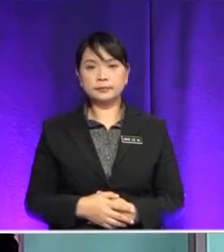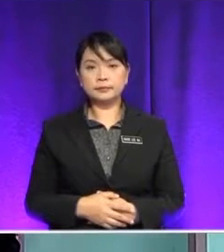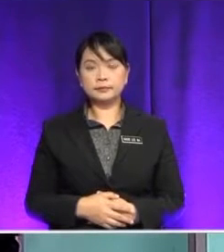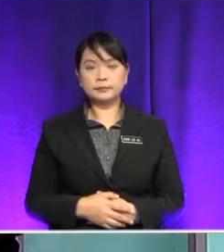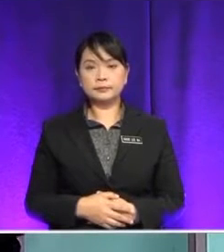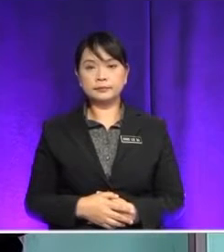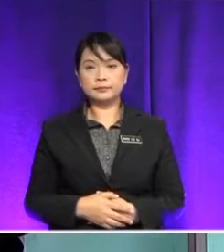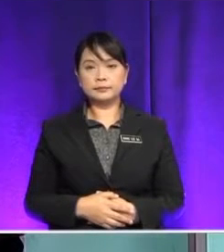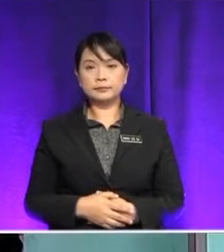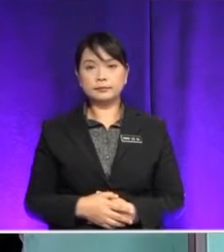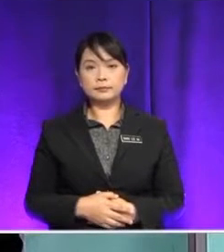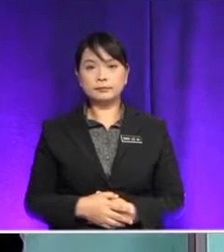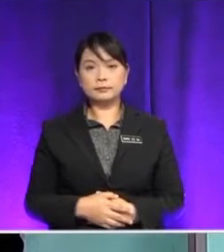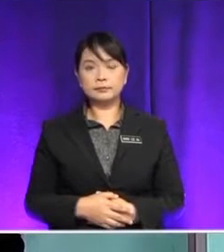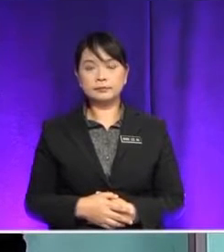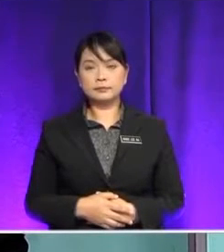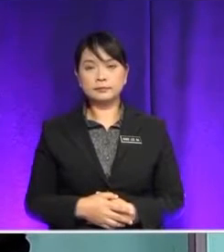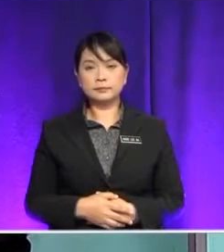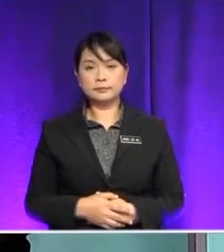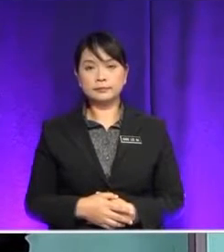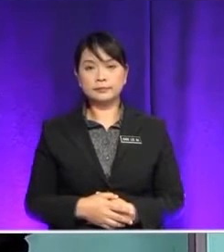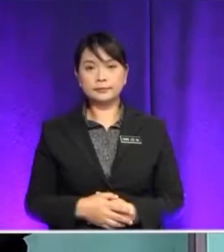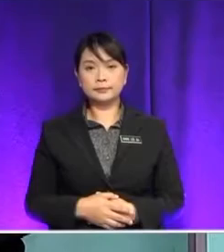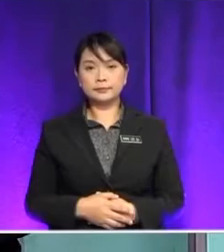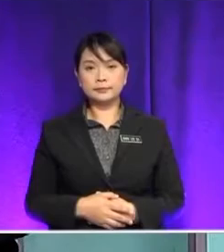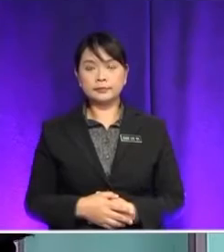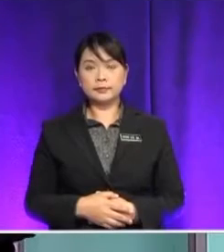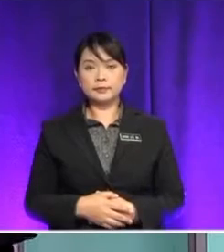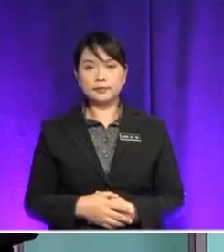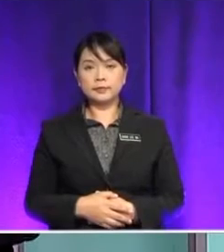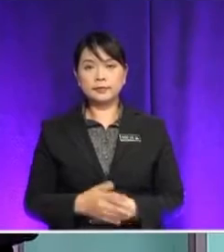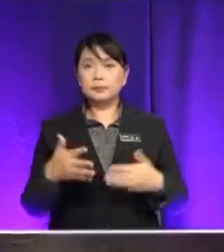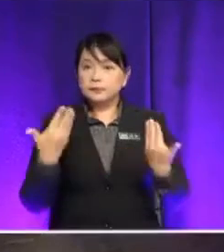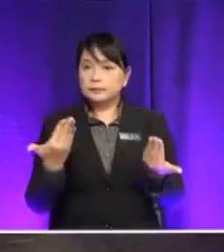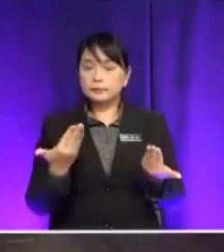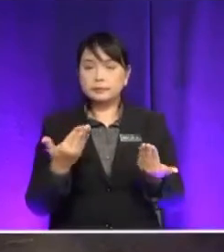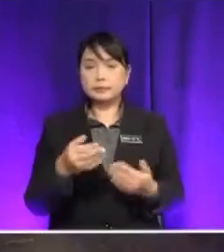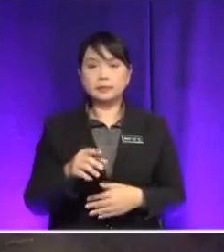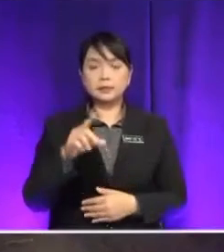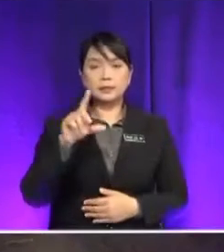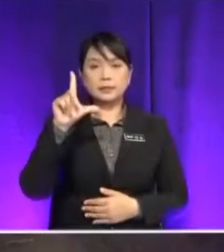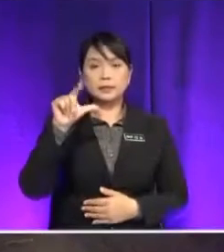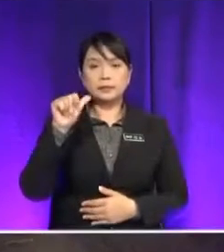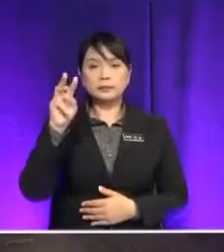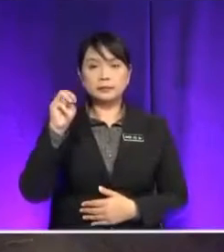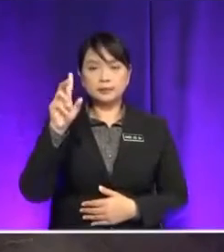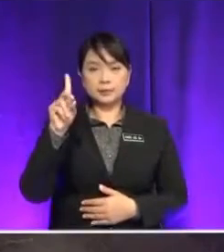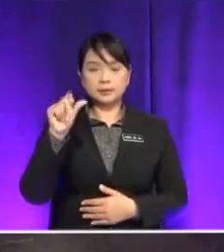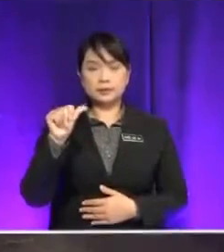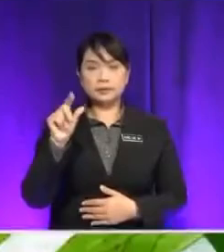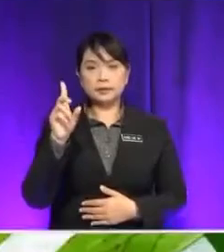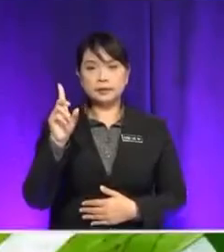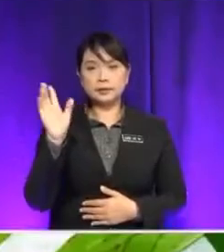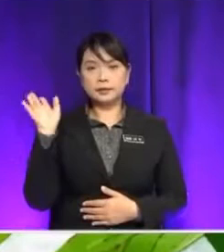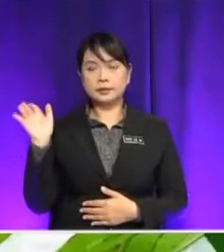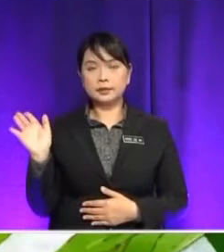Oke badai bagaimana Dapat jawaban berkenaan ah karena bit SC